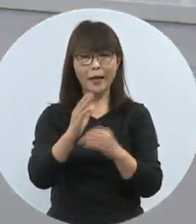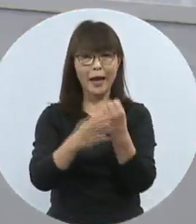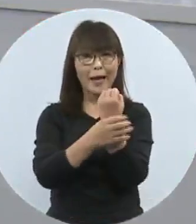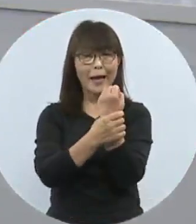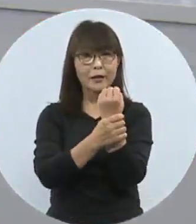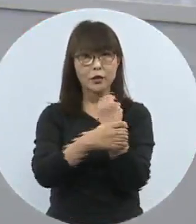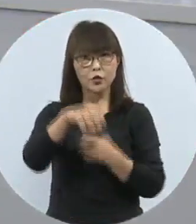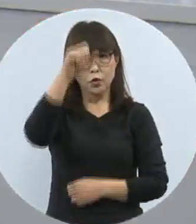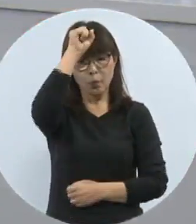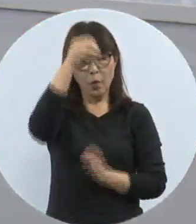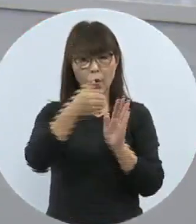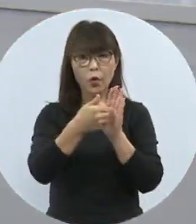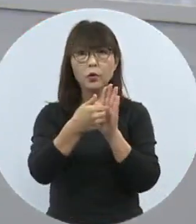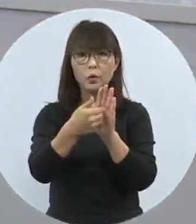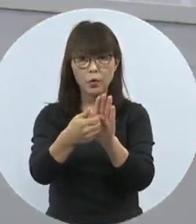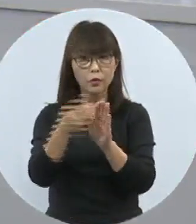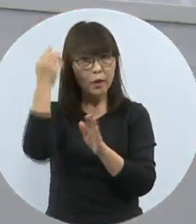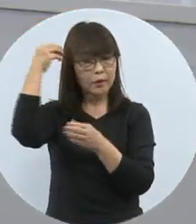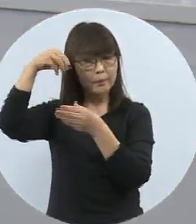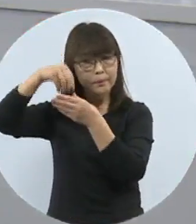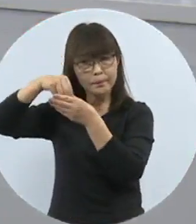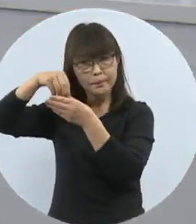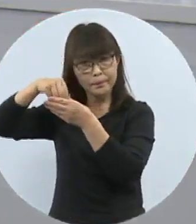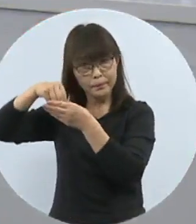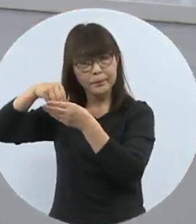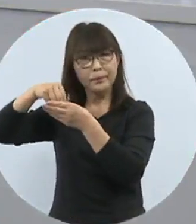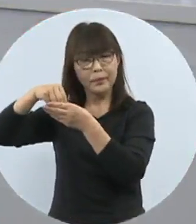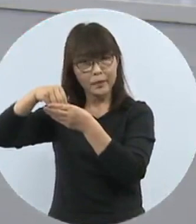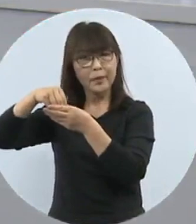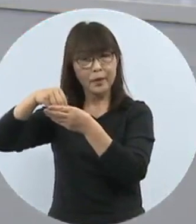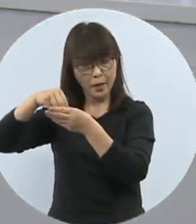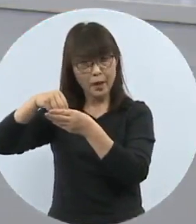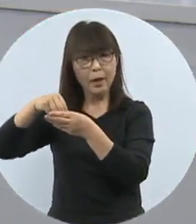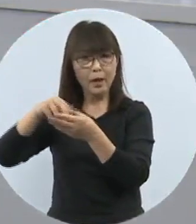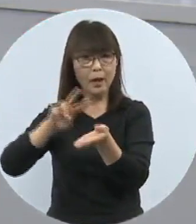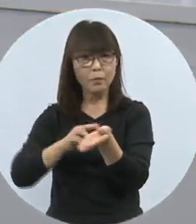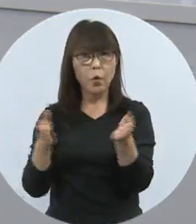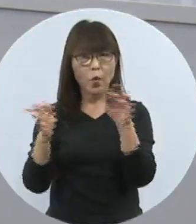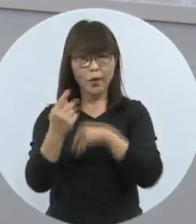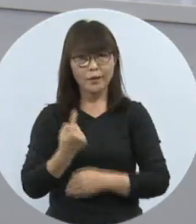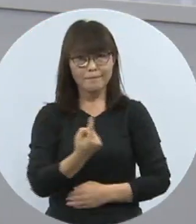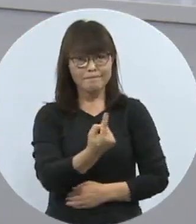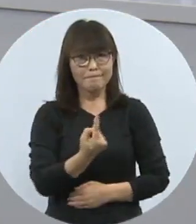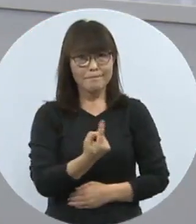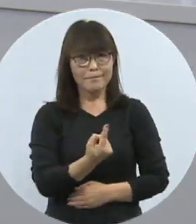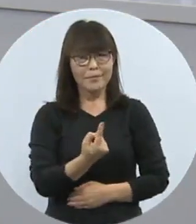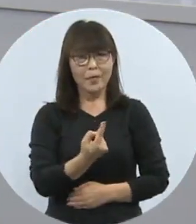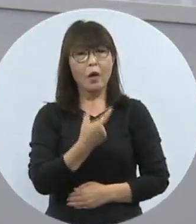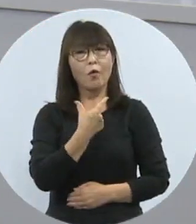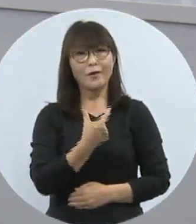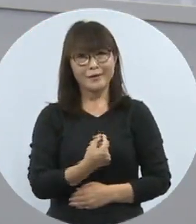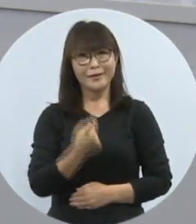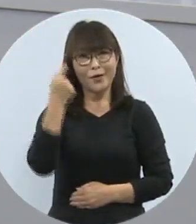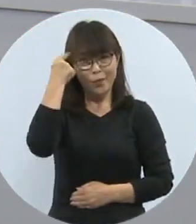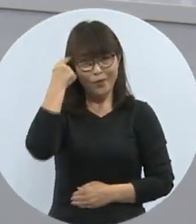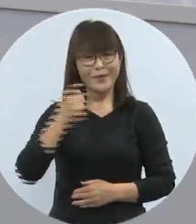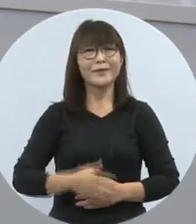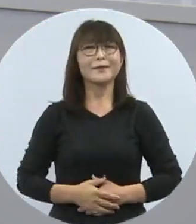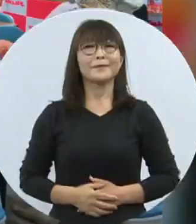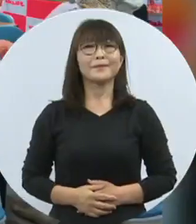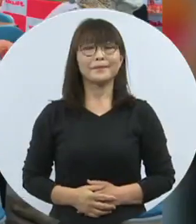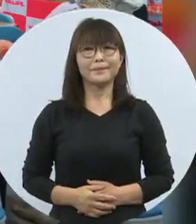防というふうなことを少し頭の隅に置いて、はい、かかりつけの歯医者さんを見つけていただけたらなというふうに思います。